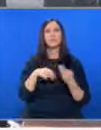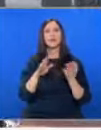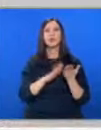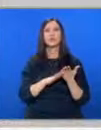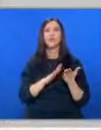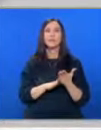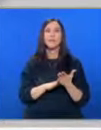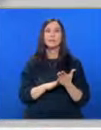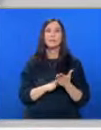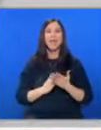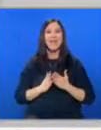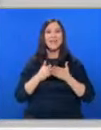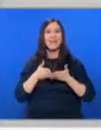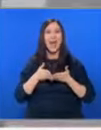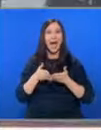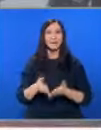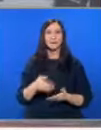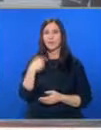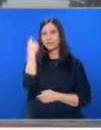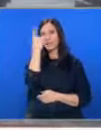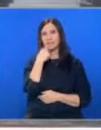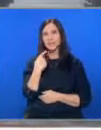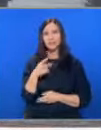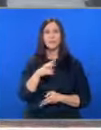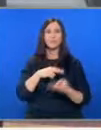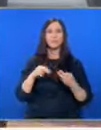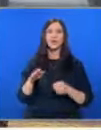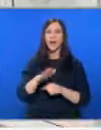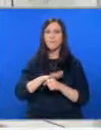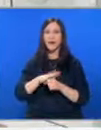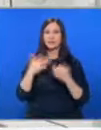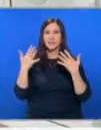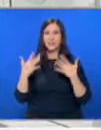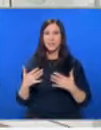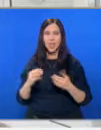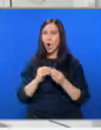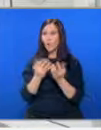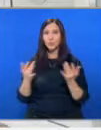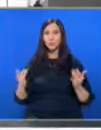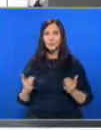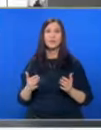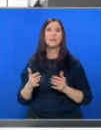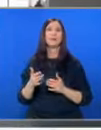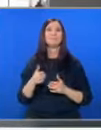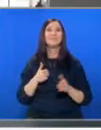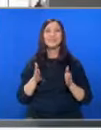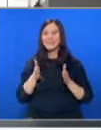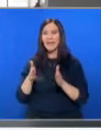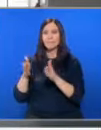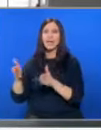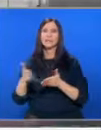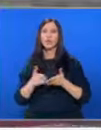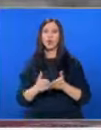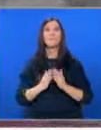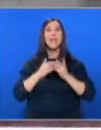документите на яхтата и на самите лица, проверка в базите данни. Оборудвани пасажерски терминали за кораби и яхти, освен в